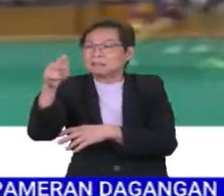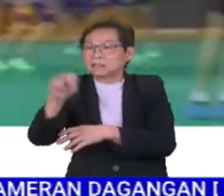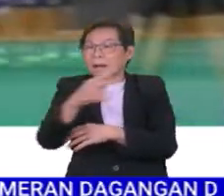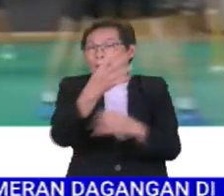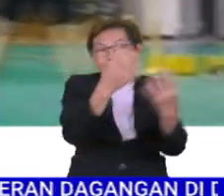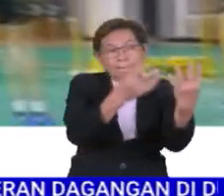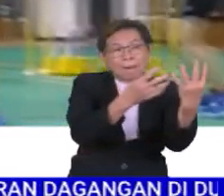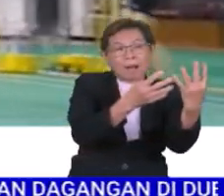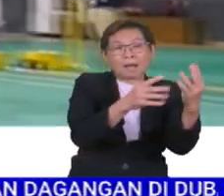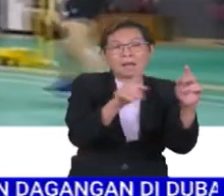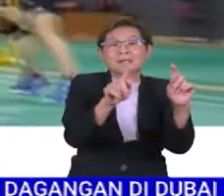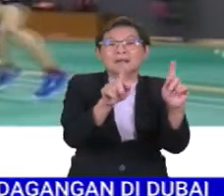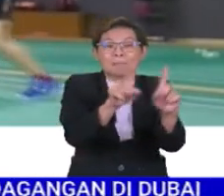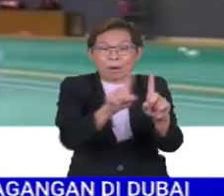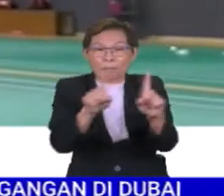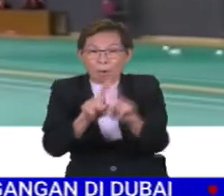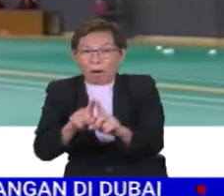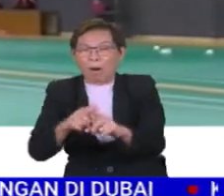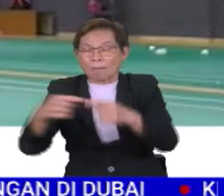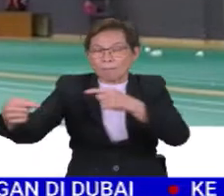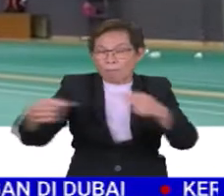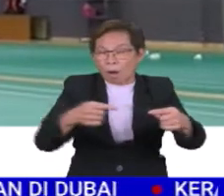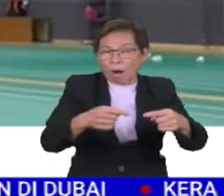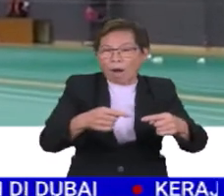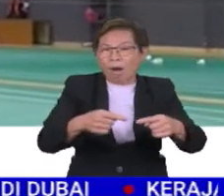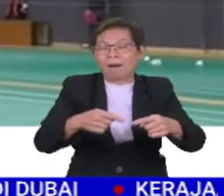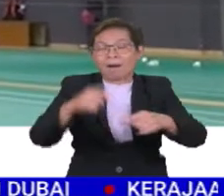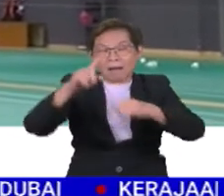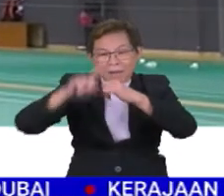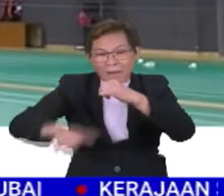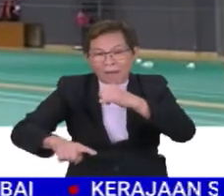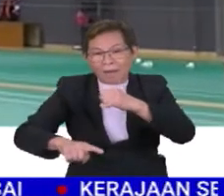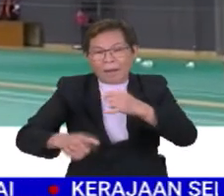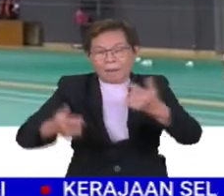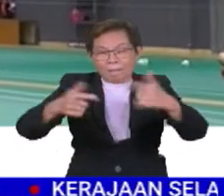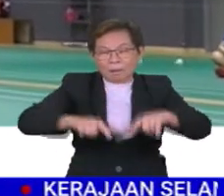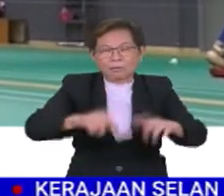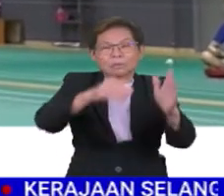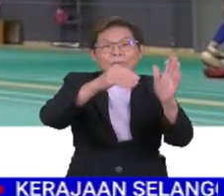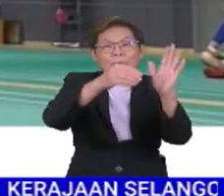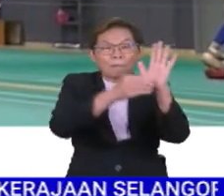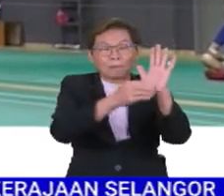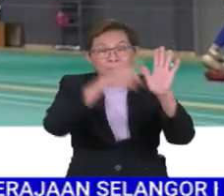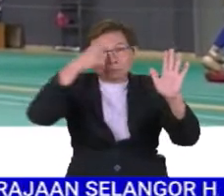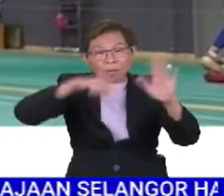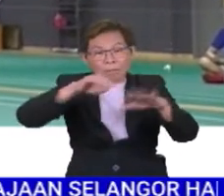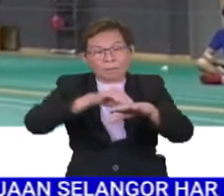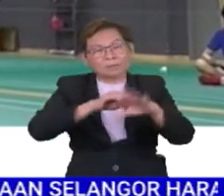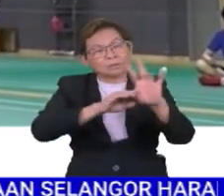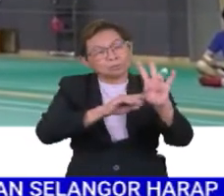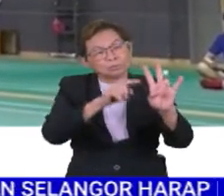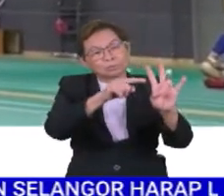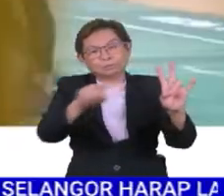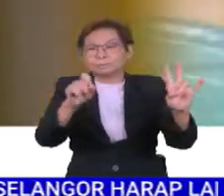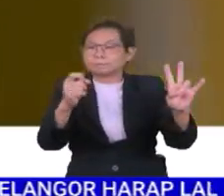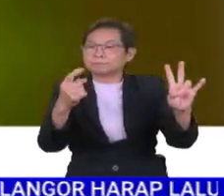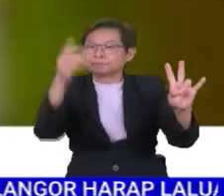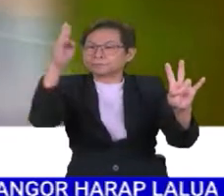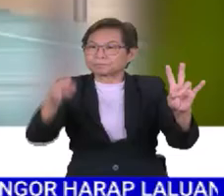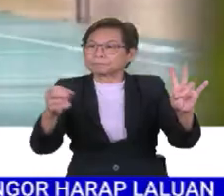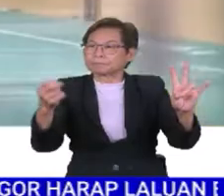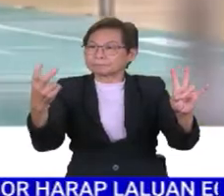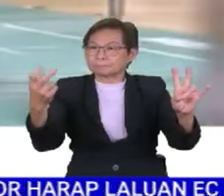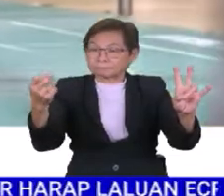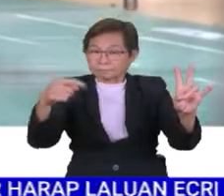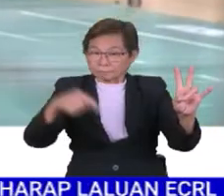lagi bergu Malaysia akan beraksi di jelajah dunia akhir itu yang akan berlangsung di Bangkok, Thailand pada 7 hingga 11 Disember